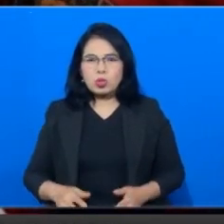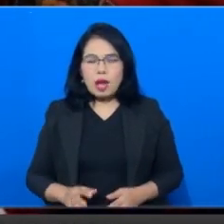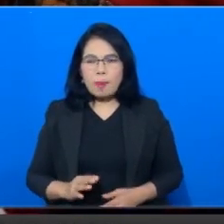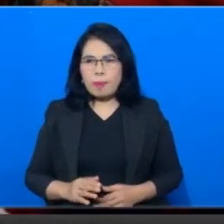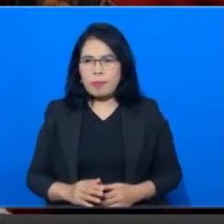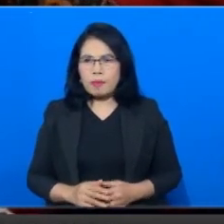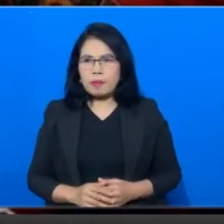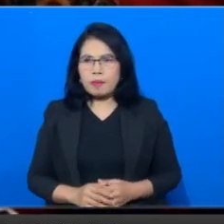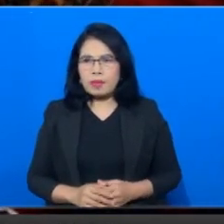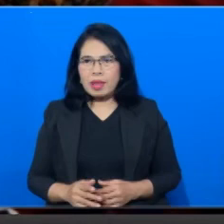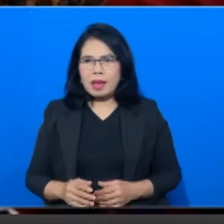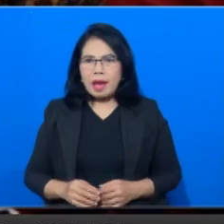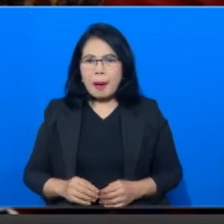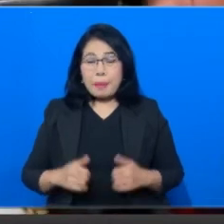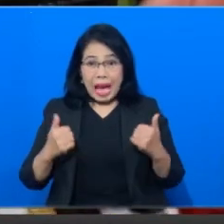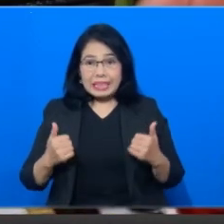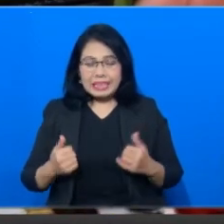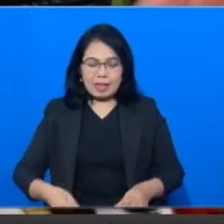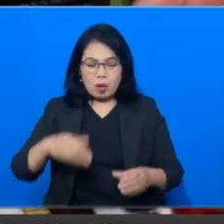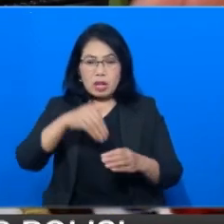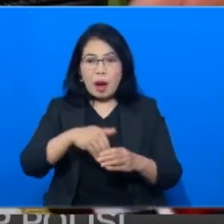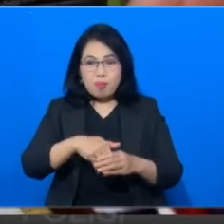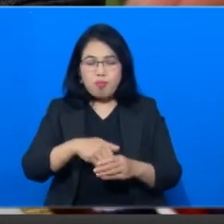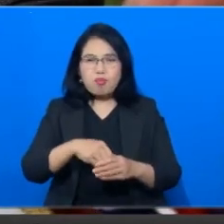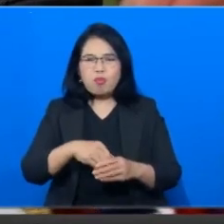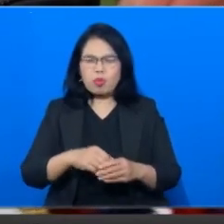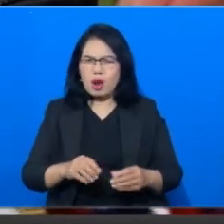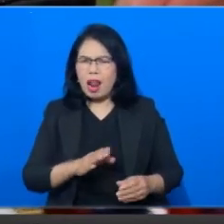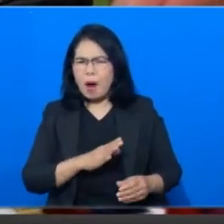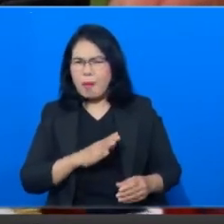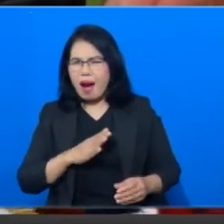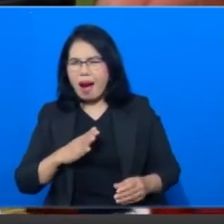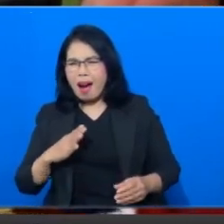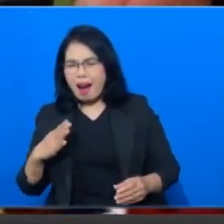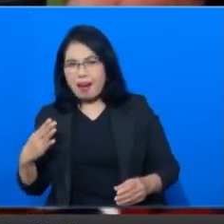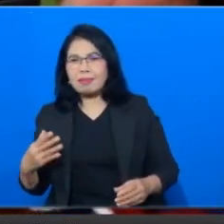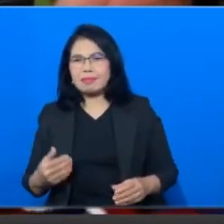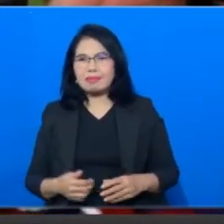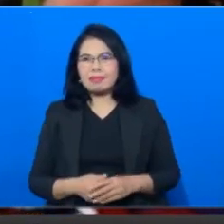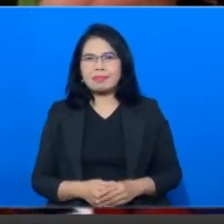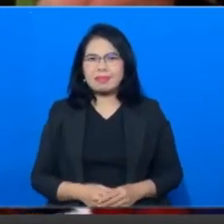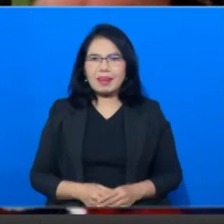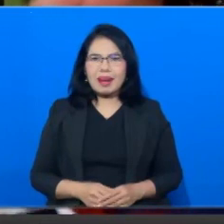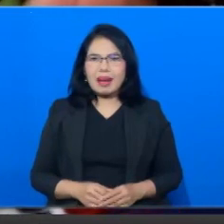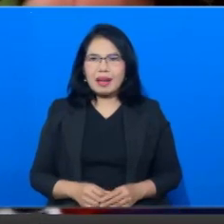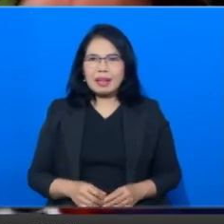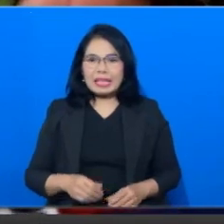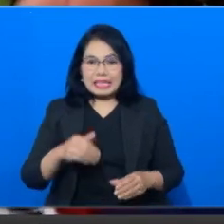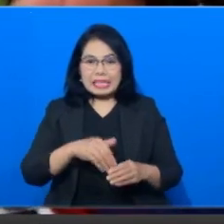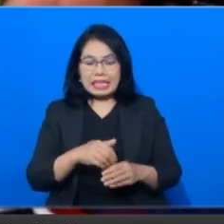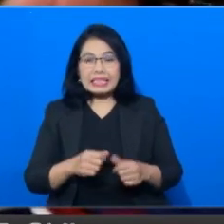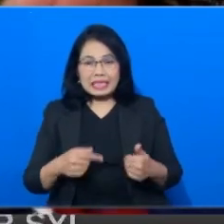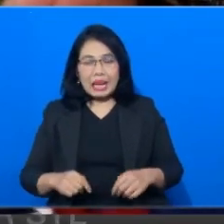untuk bisa mewujudkan mimpinya pergi ke Baitullah. Sejak puluhan tahun lalu, Ngatimah rutin menyisihkan sebagian